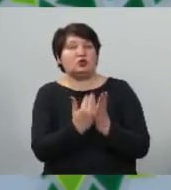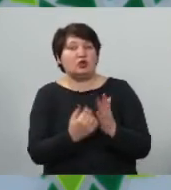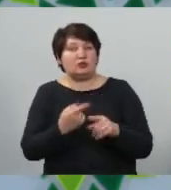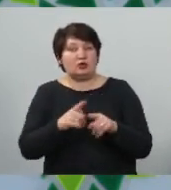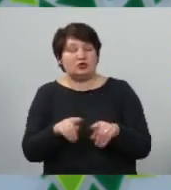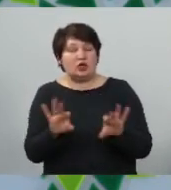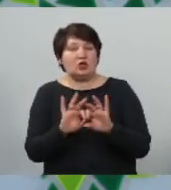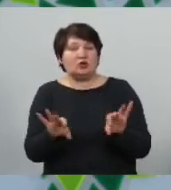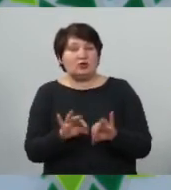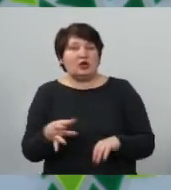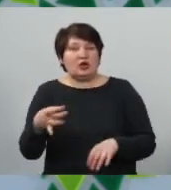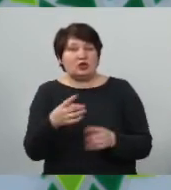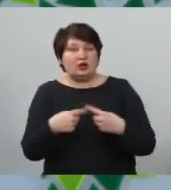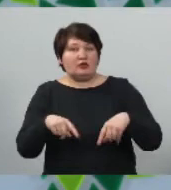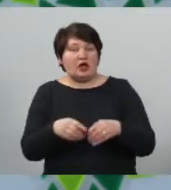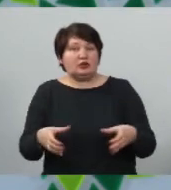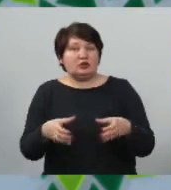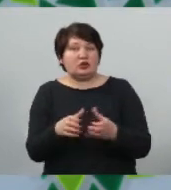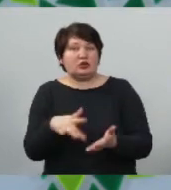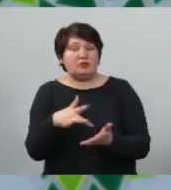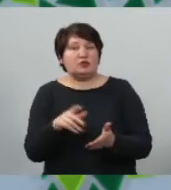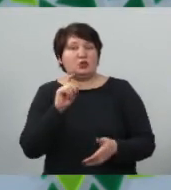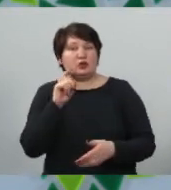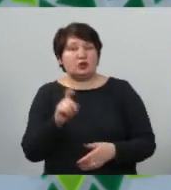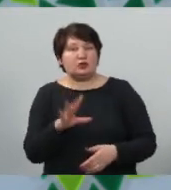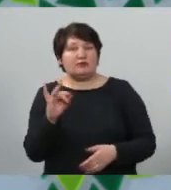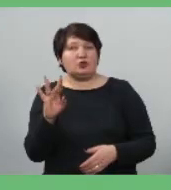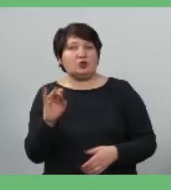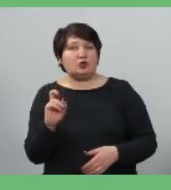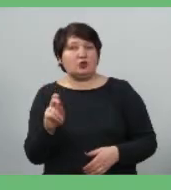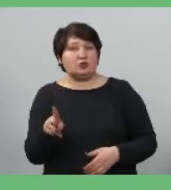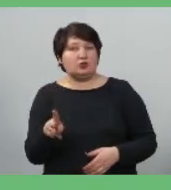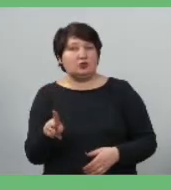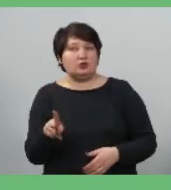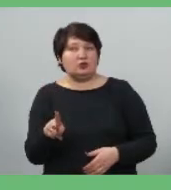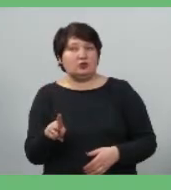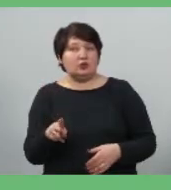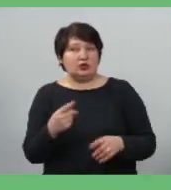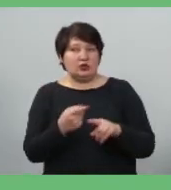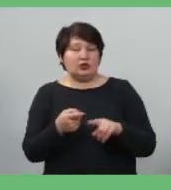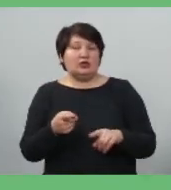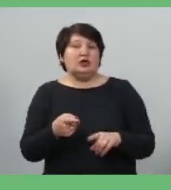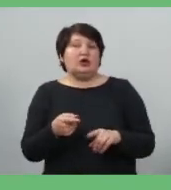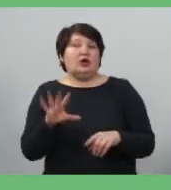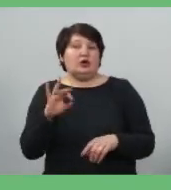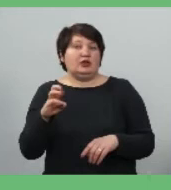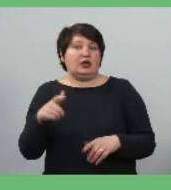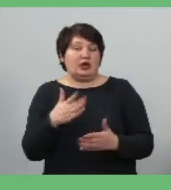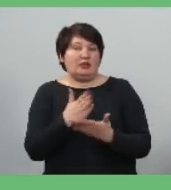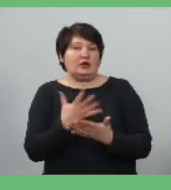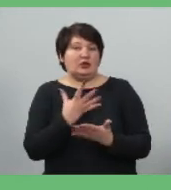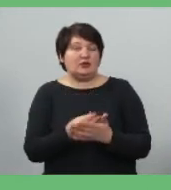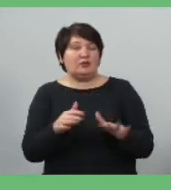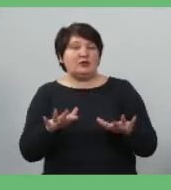директор регіонального відділення Асоціації міст України Юрій Стефанчук. Органи місцевого самоврядування мають свої місцеві податки і збори,